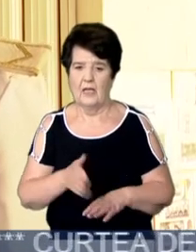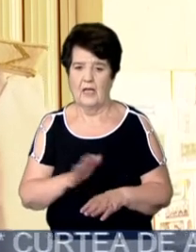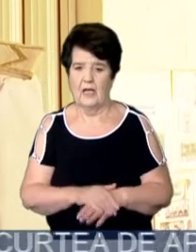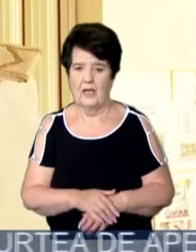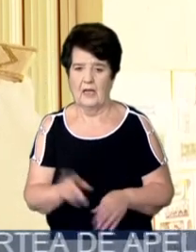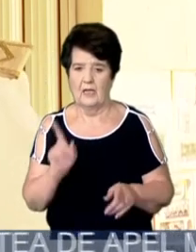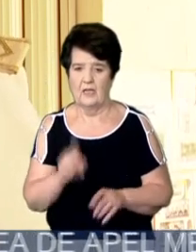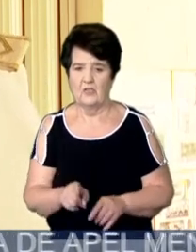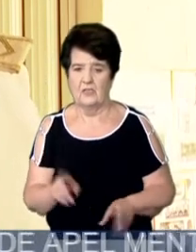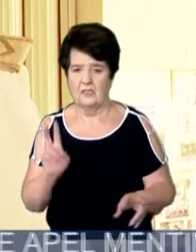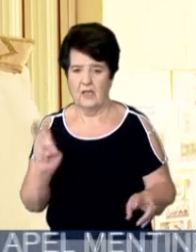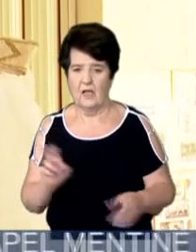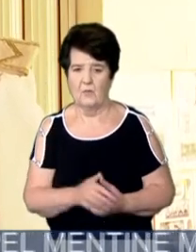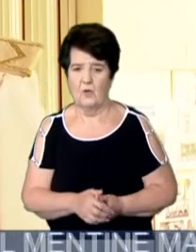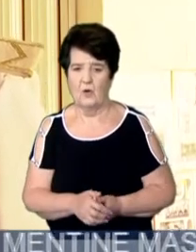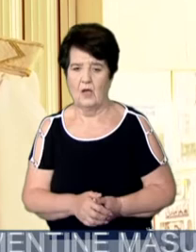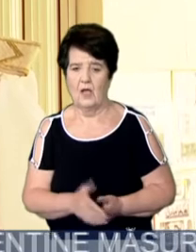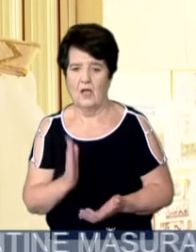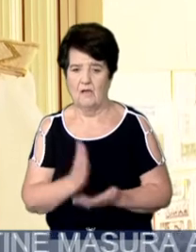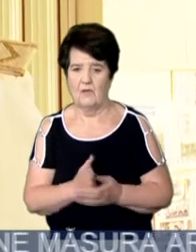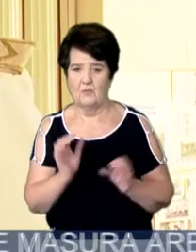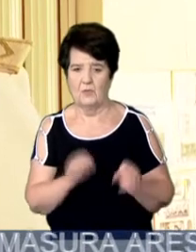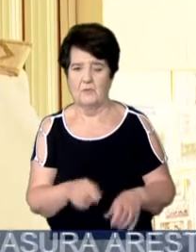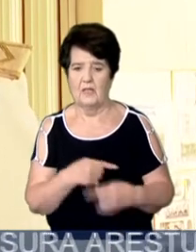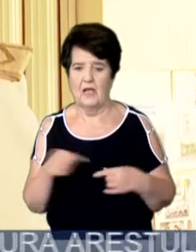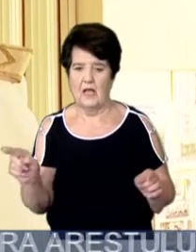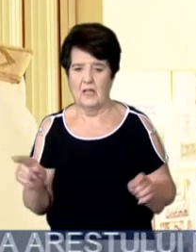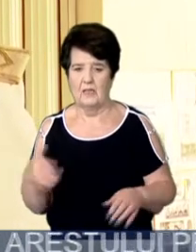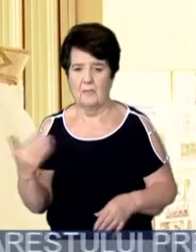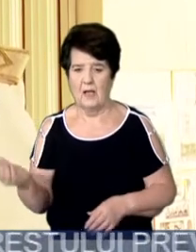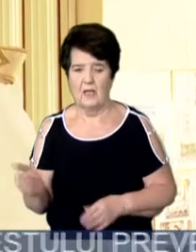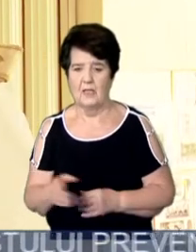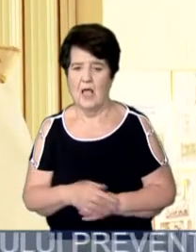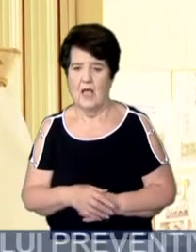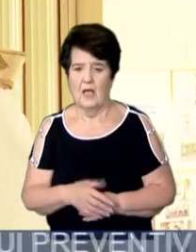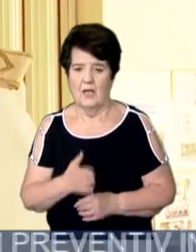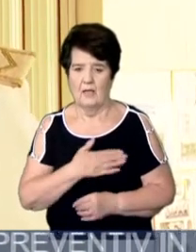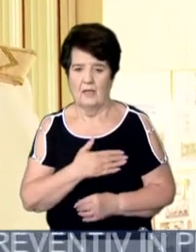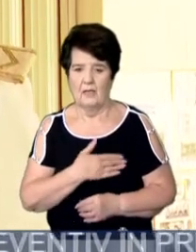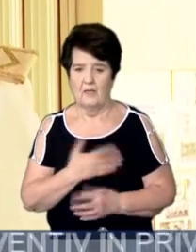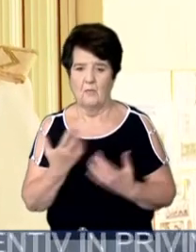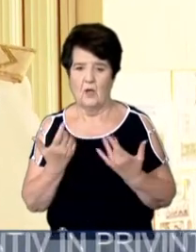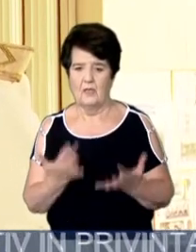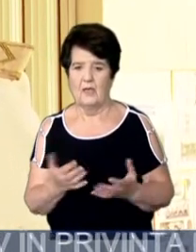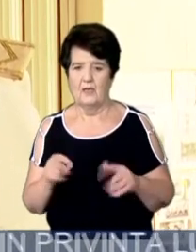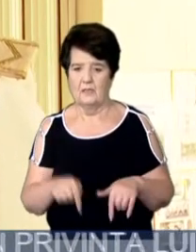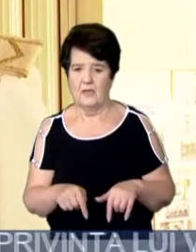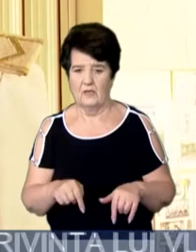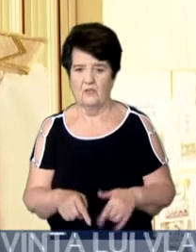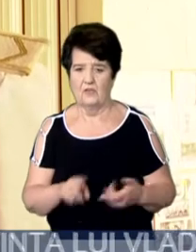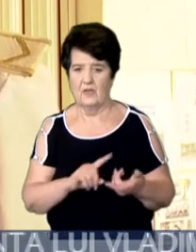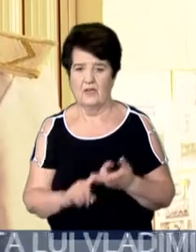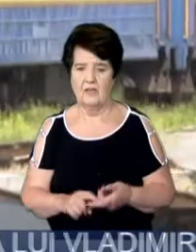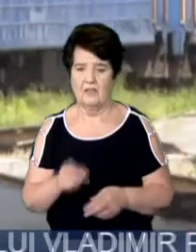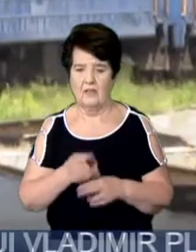în această ramură, având și alte posibilități în altă parte, oricum inima m-a atras și m-a ținut aici legat de